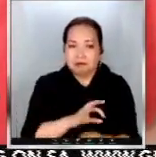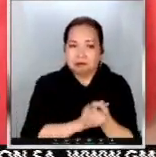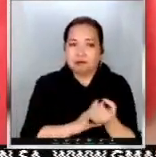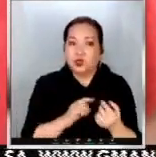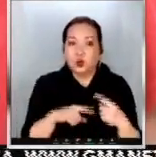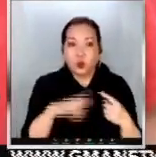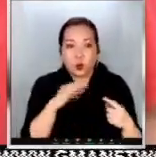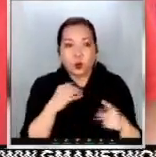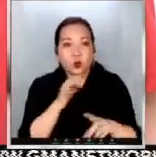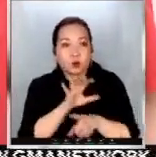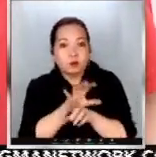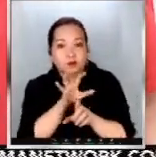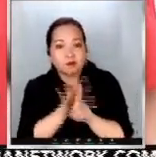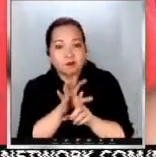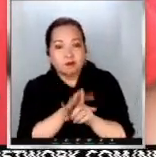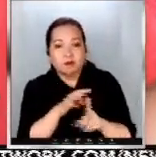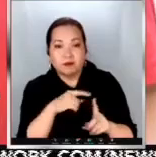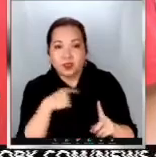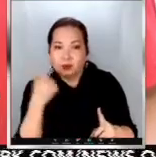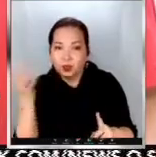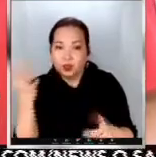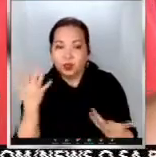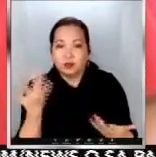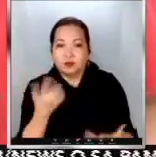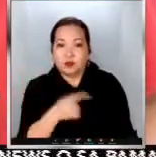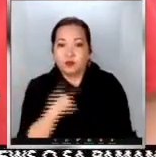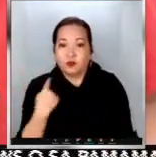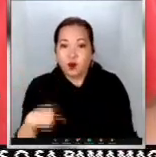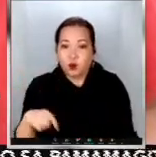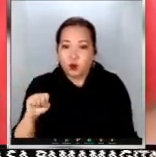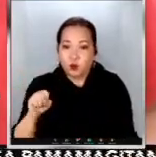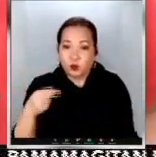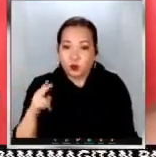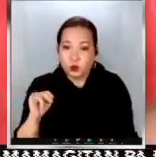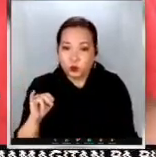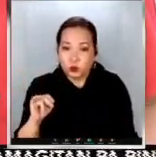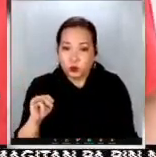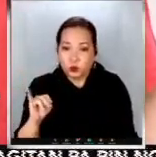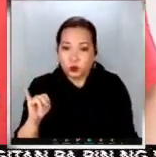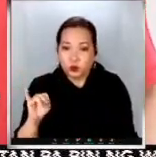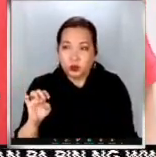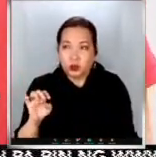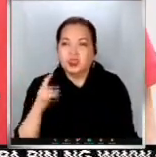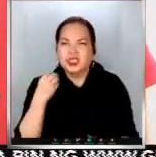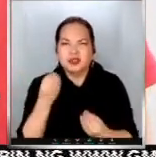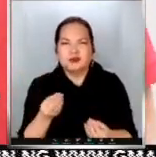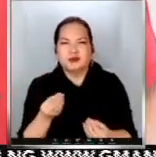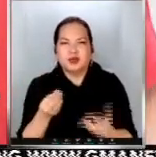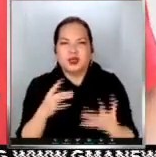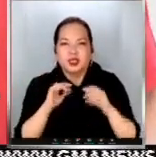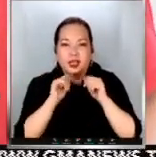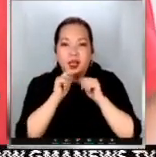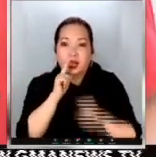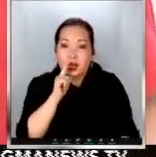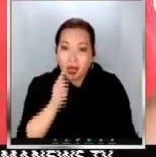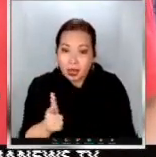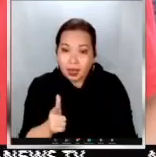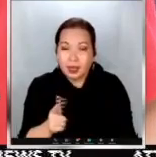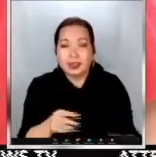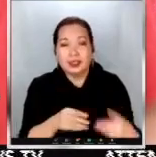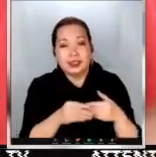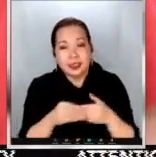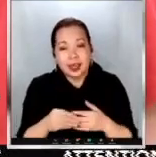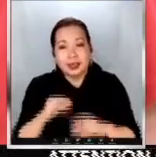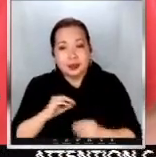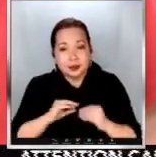lucky charms na rin ang galing na ang mga pampaswerteng ito ay mga gabay o pampa-uplift lang ng spirit. At gaano mo man punuin ang iyong bahay o